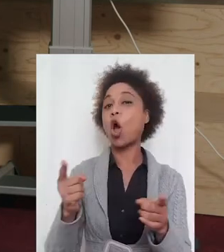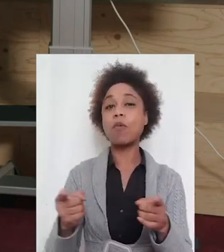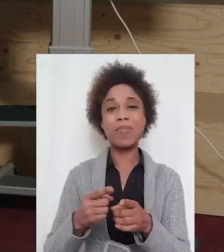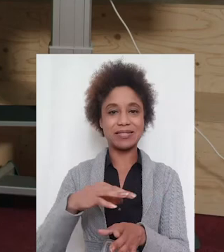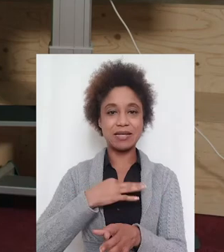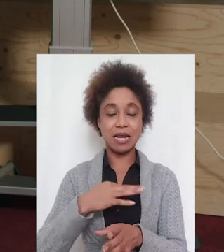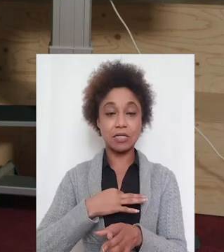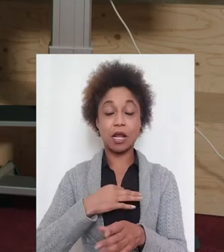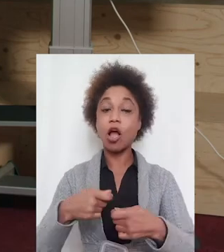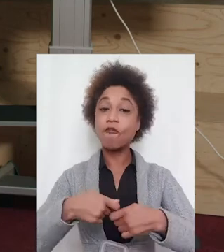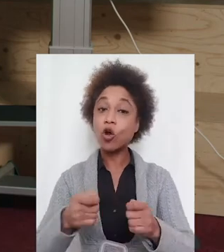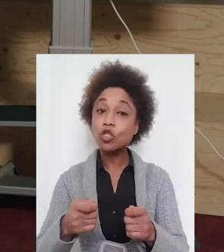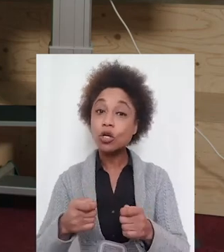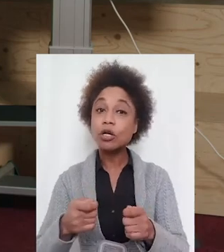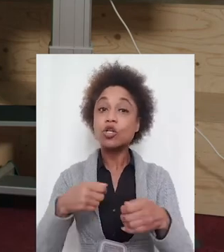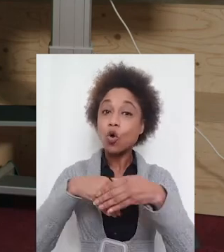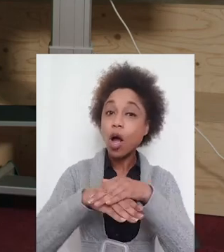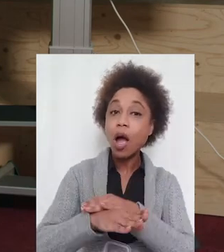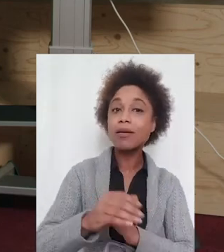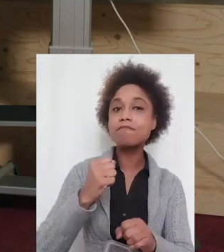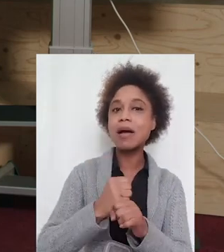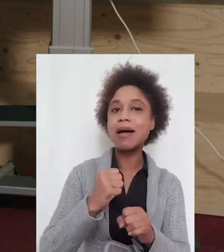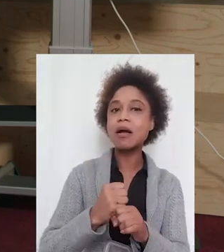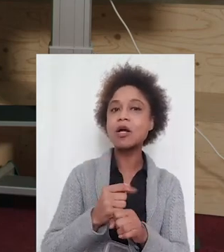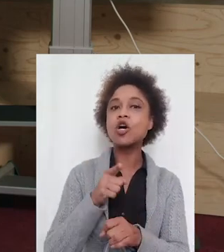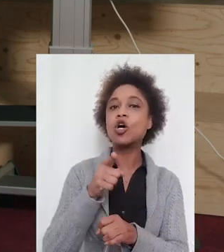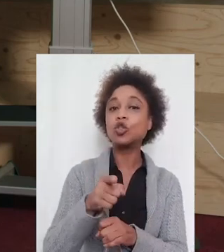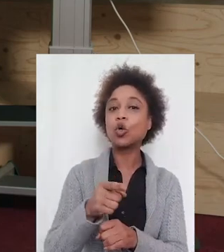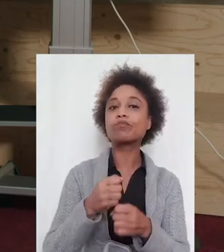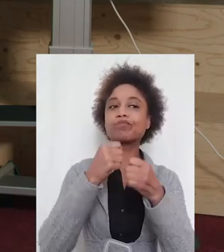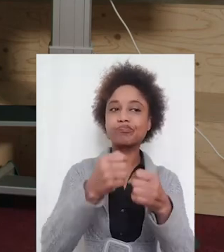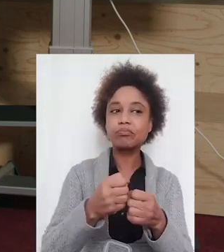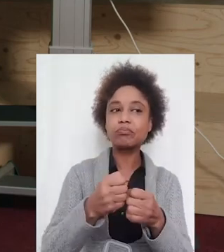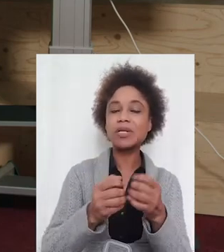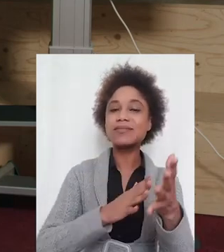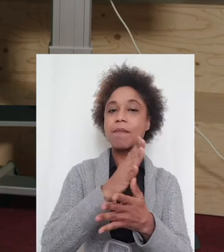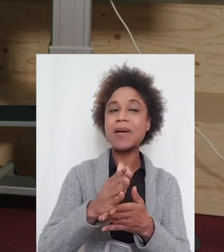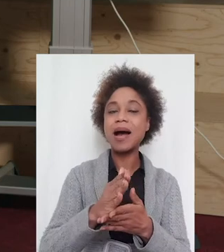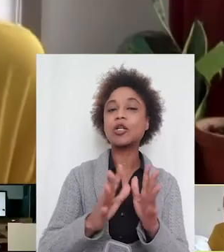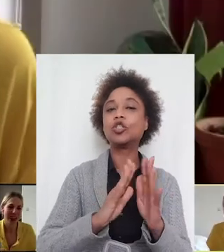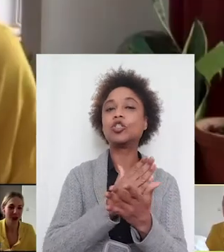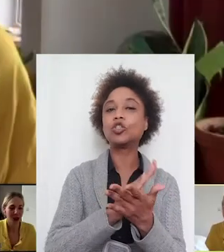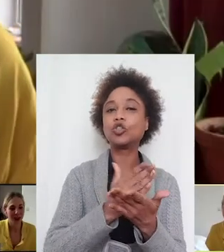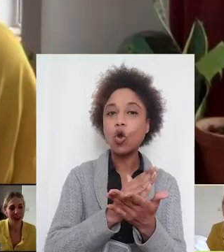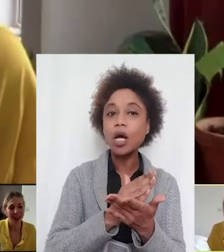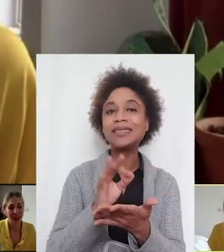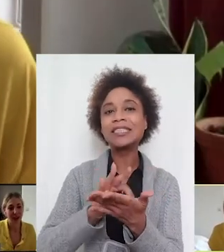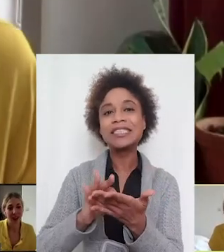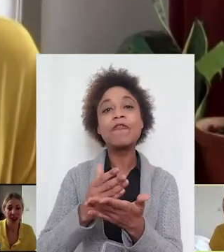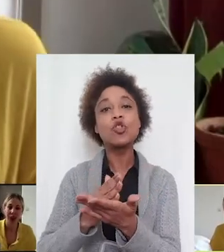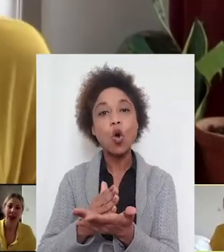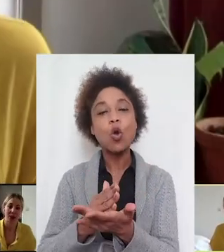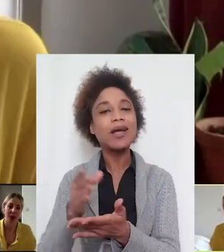Voorstellingen maken we toegankelijk door het inzetten van gebarentolken, schrijftolken, audiodescriptie en door het faciliteren